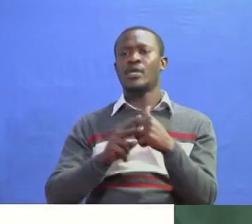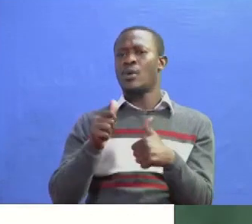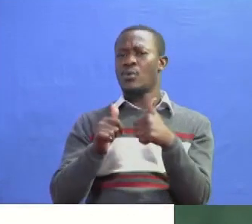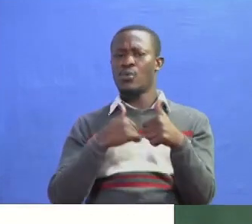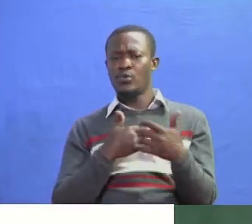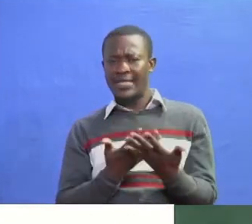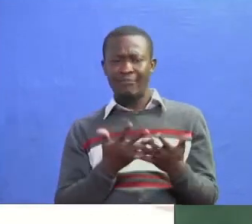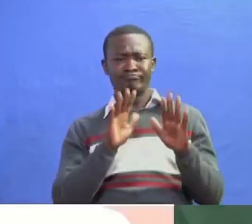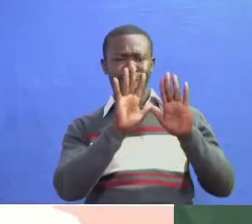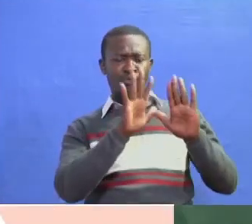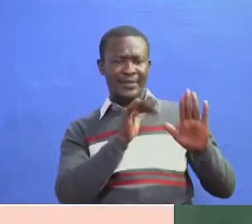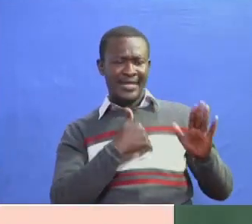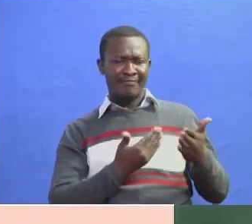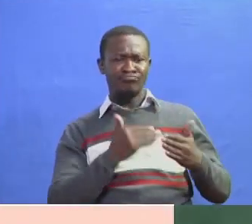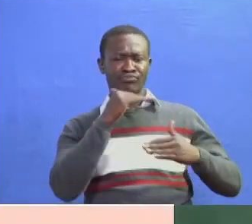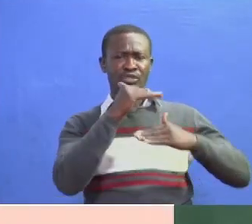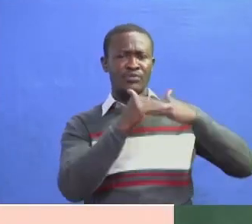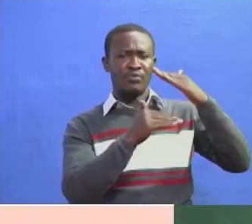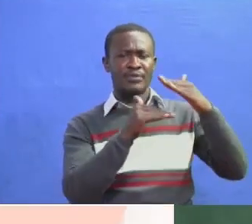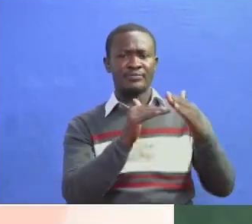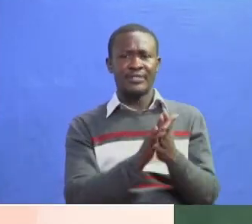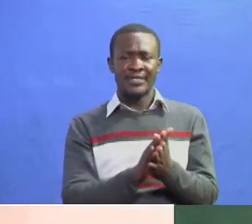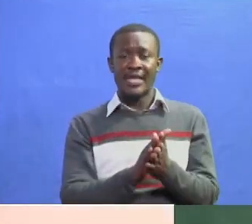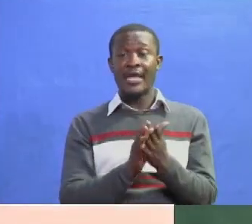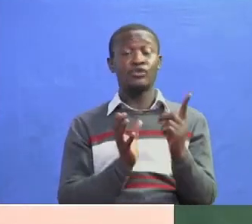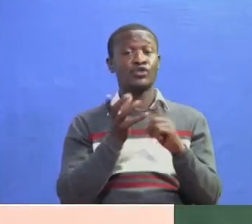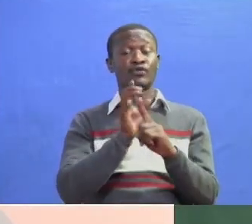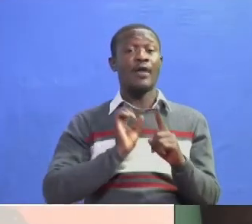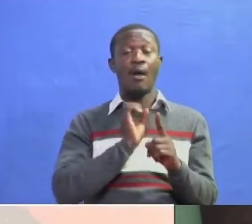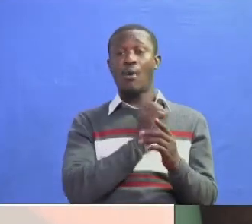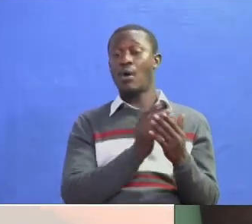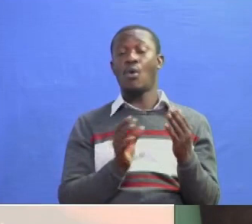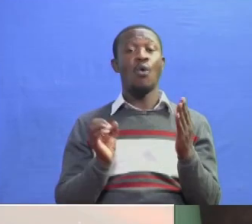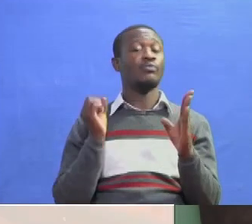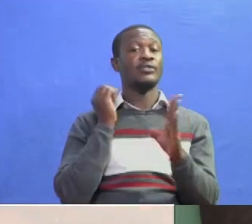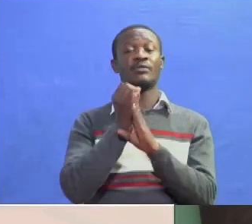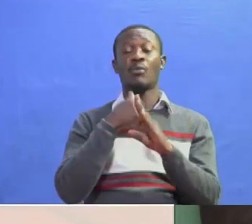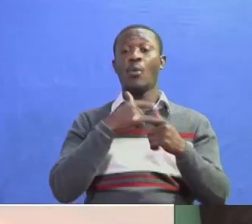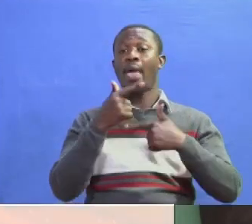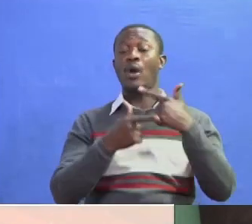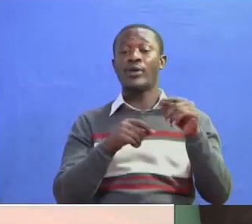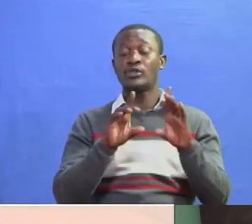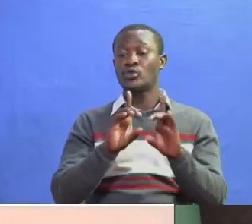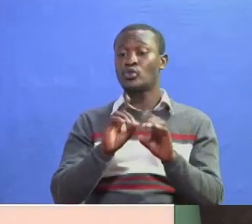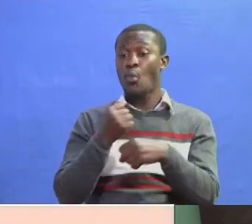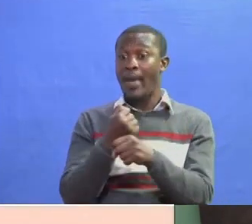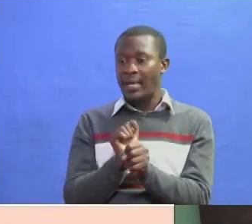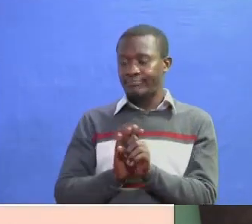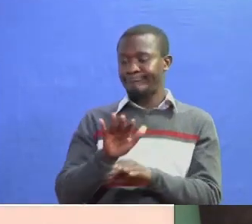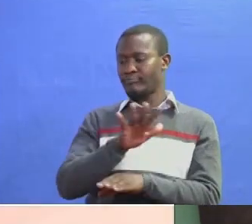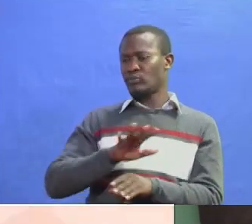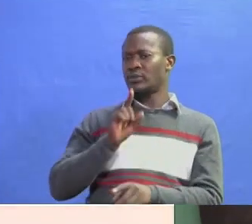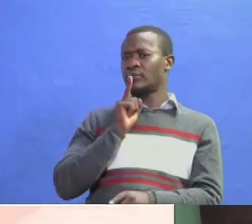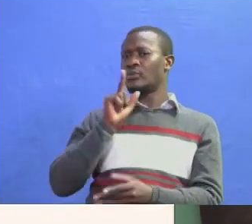marks a significant milestone on the journey to achieve our objectives. We're going to consolidate our place in making